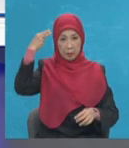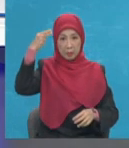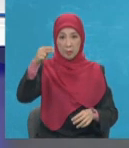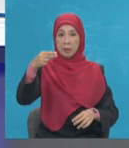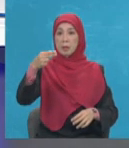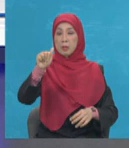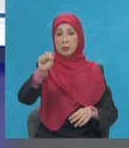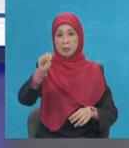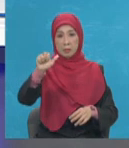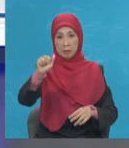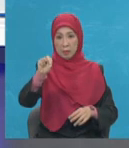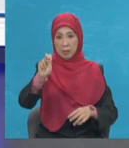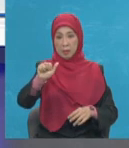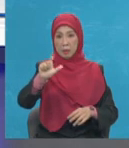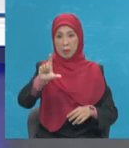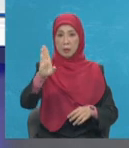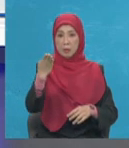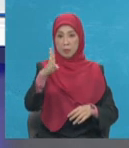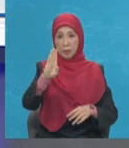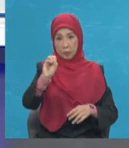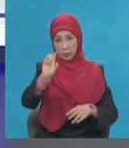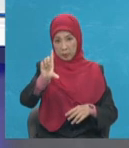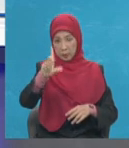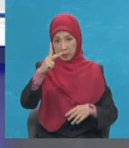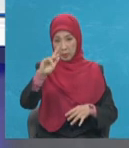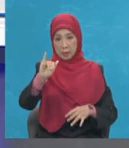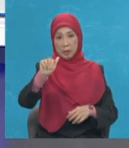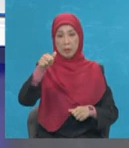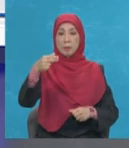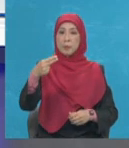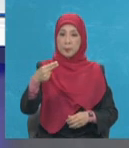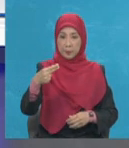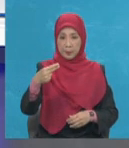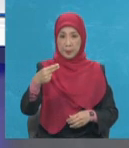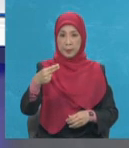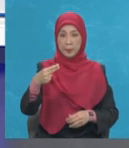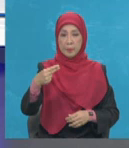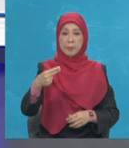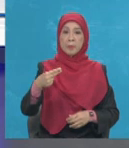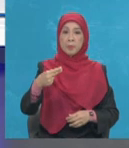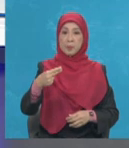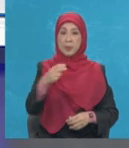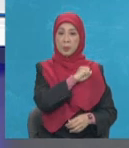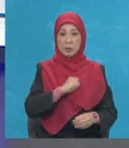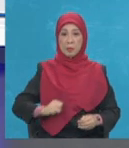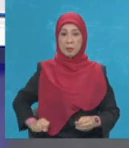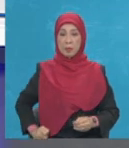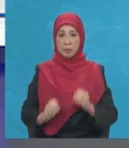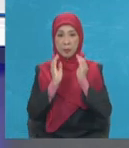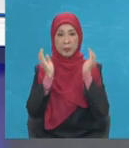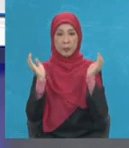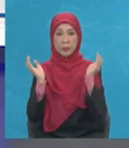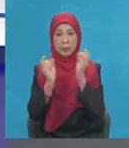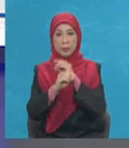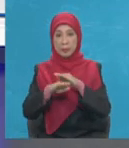Al-Bolkiah Mu'izzaddin Wat Daulah Ibni Almarhum Sultan Haji Omar Ali Saifuddin Sa'adul Khariwaddin Sultan dan